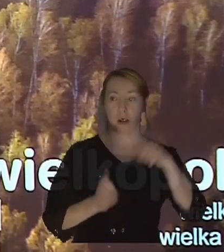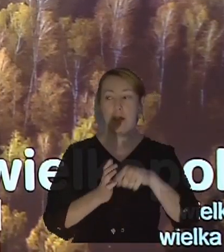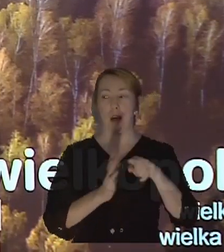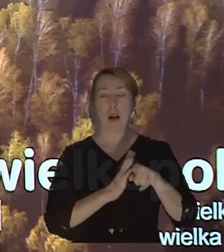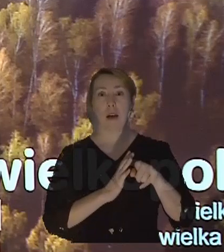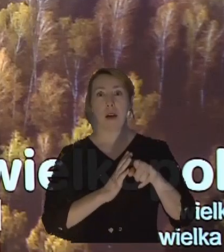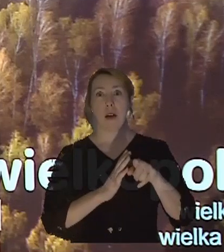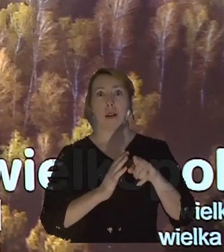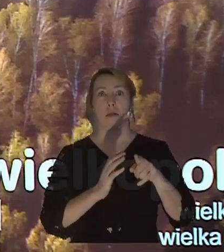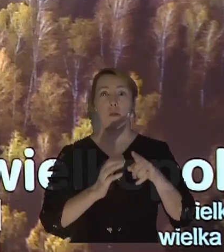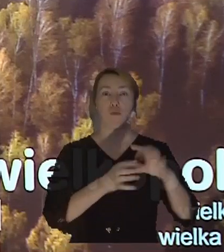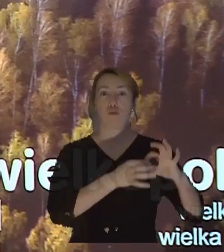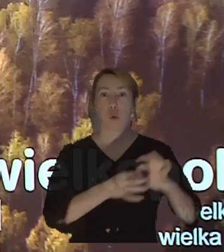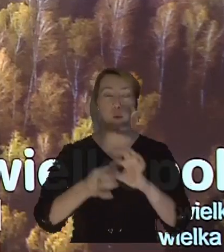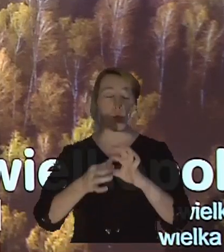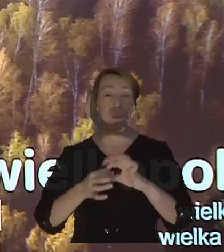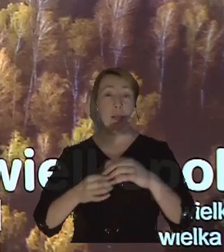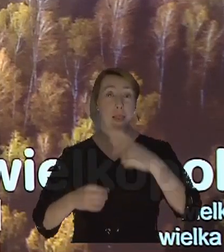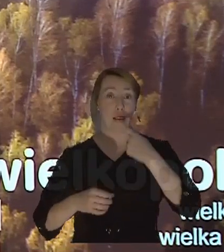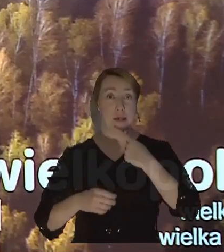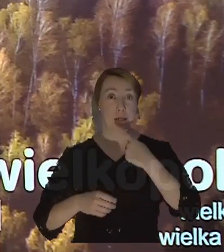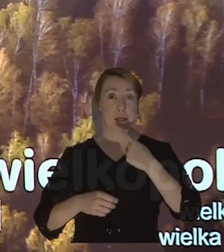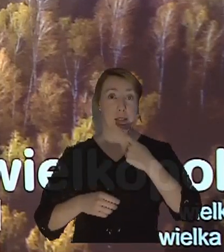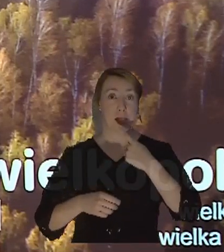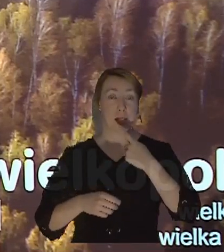przyłączenia tego języka chińskiego